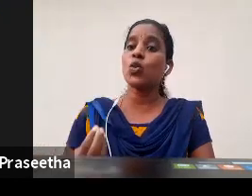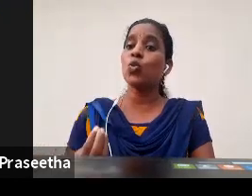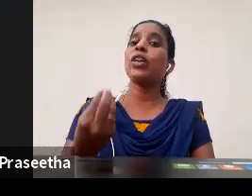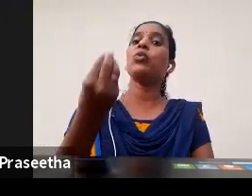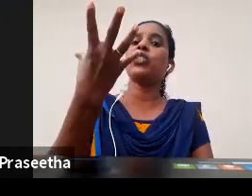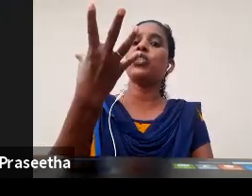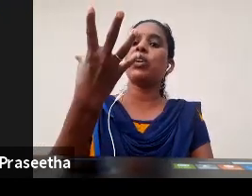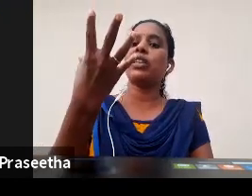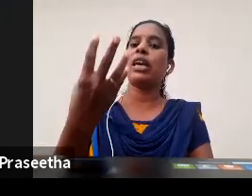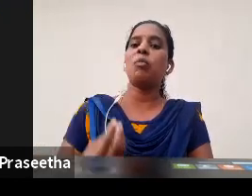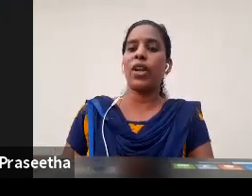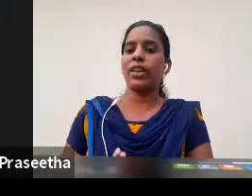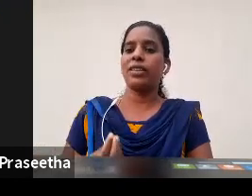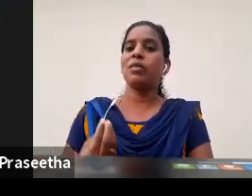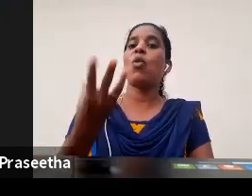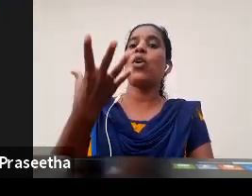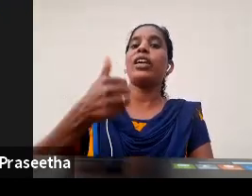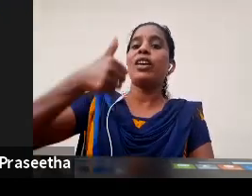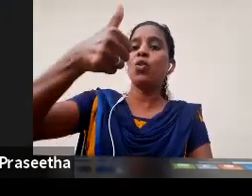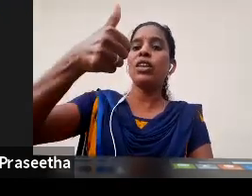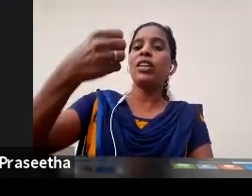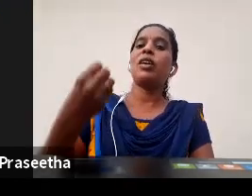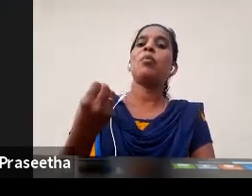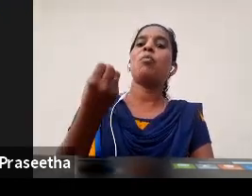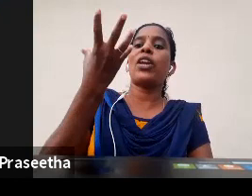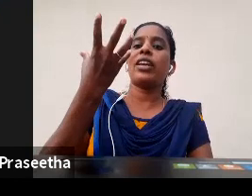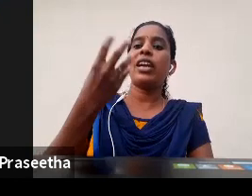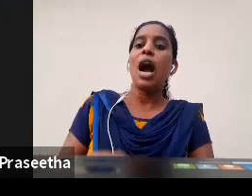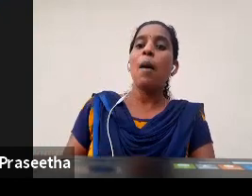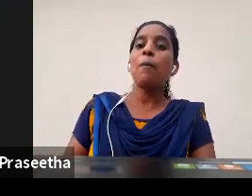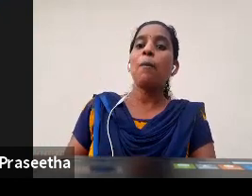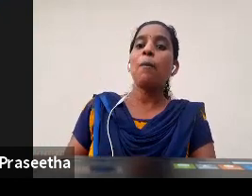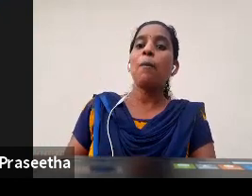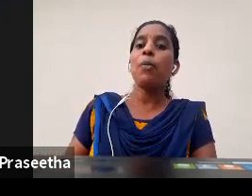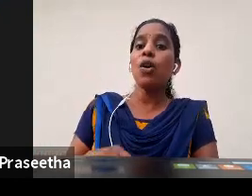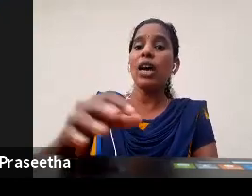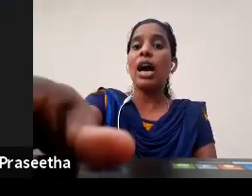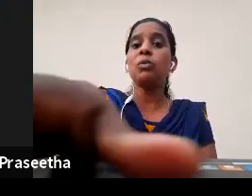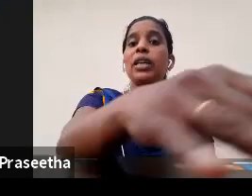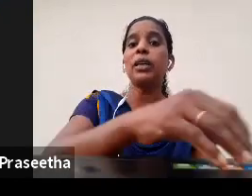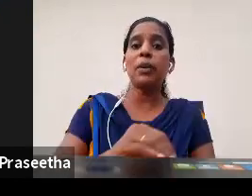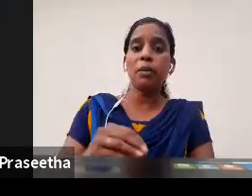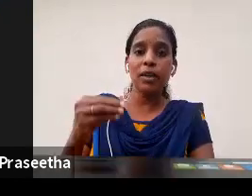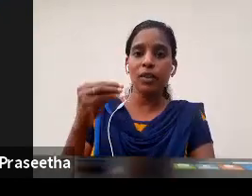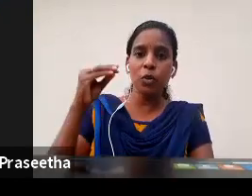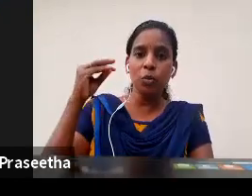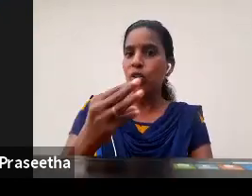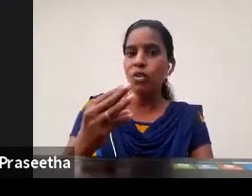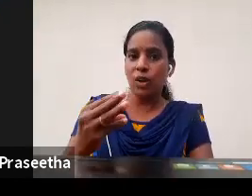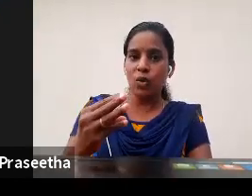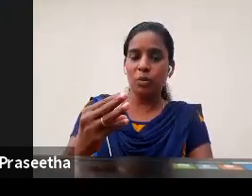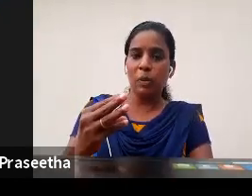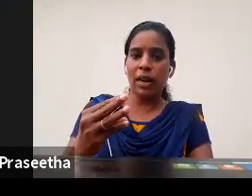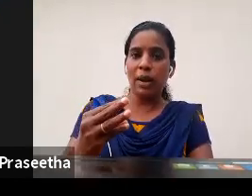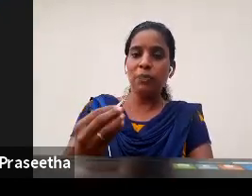ഇതാണ്, സൂര്യൻ ഉദിച്ചു വരുന്നതാണ് മോർണിംഗ്, മോർണിംഗ്, ഗുഡ് മോർണിംഗ്. അപ്പോ അതുമായിട്ട് ബന്ധപ്പെട്ട് നമുക്ക് ഒരു